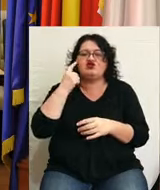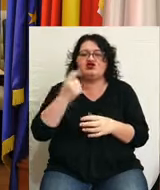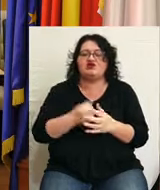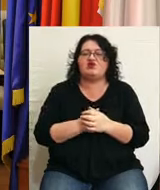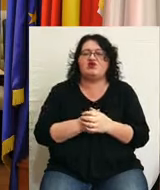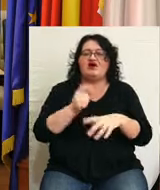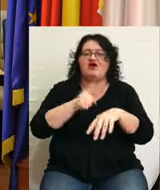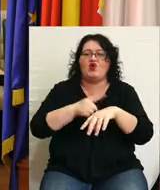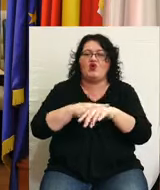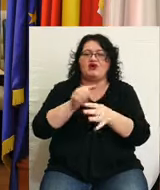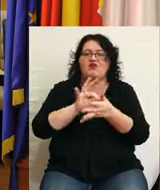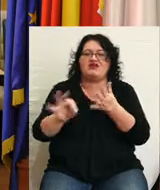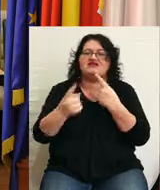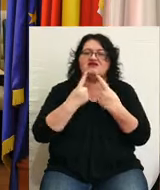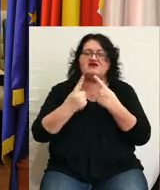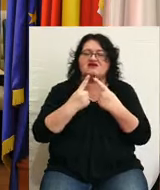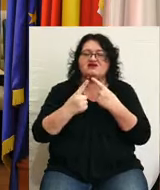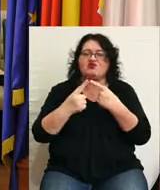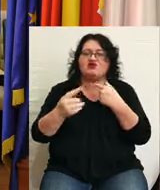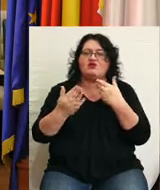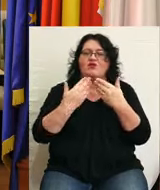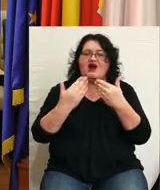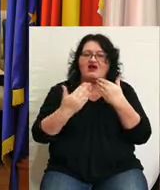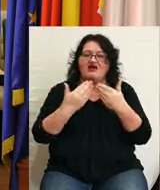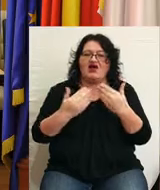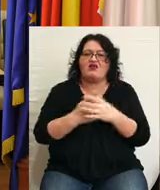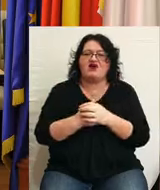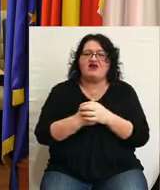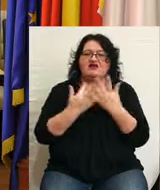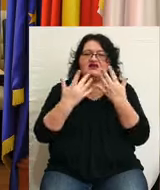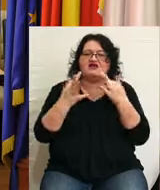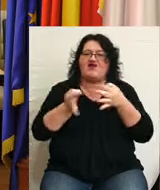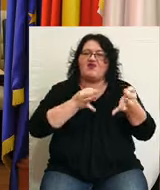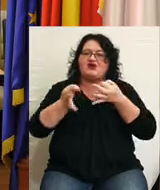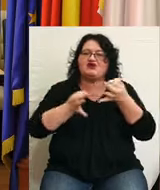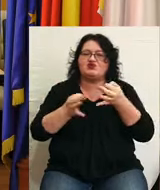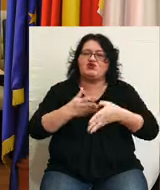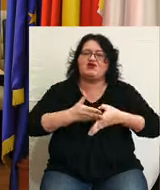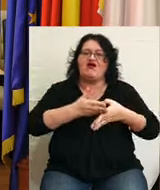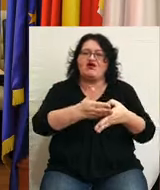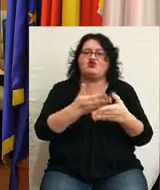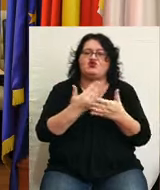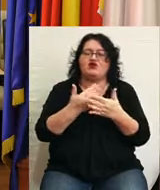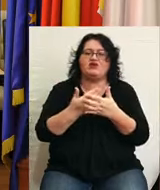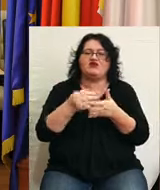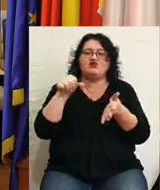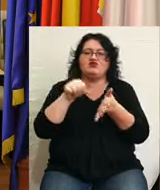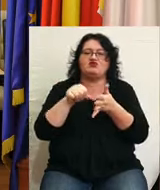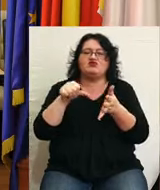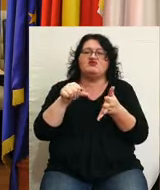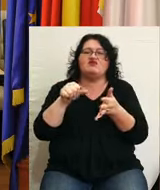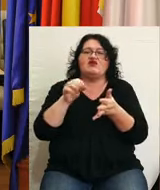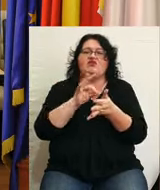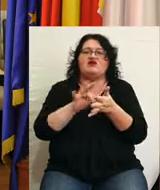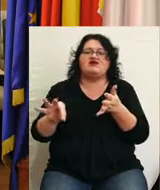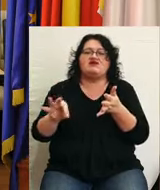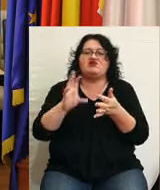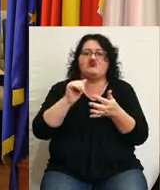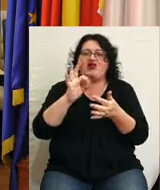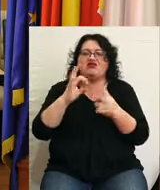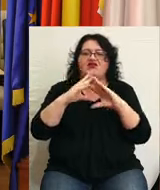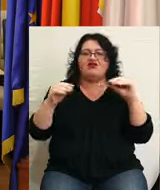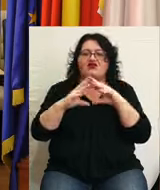la ora asta se discută și în Parlament anumite măsuri de ajutor pentru ceturile României. Vi